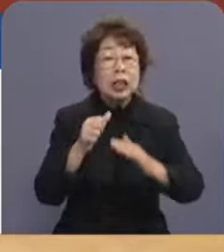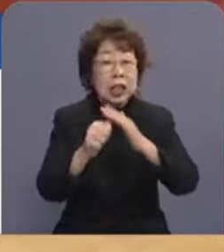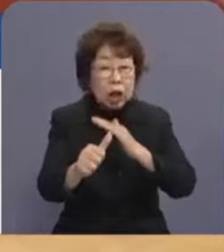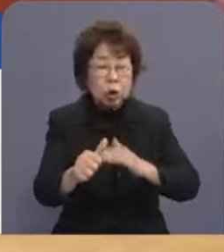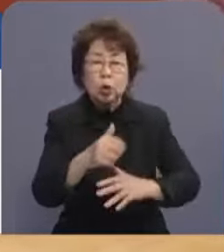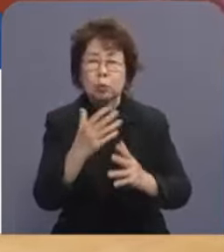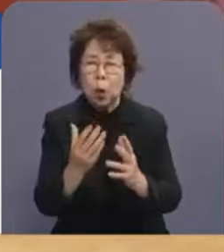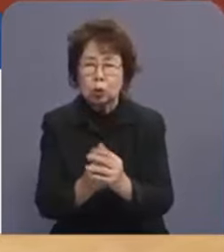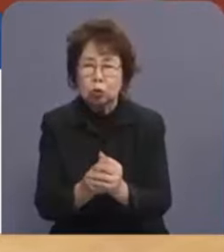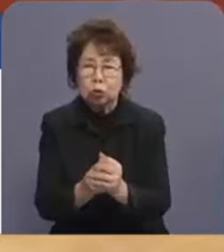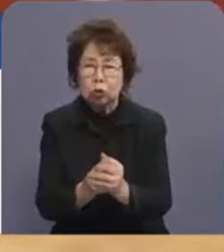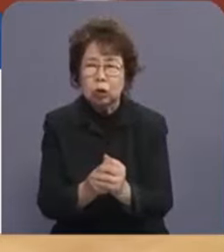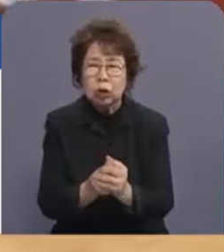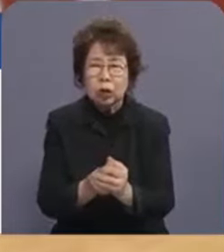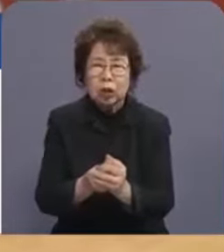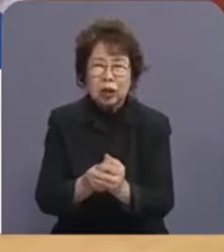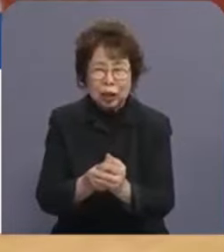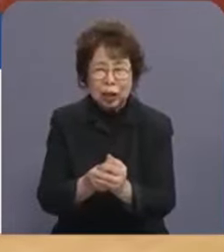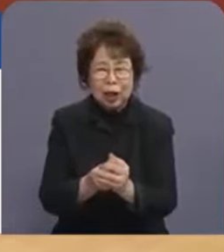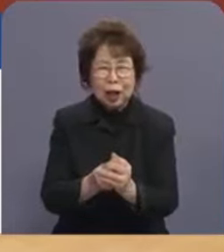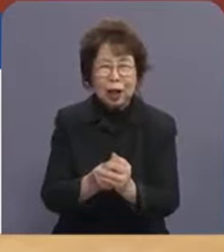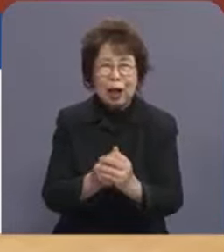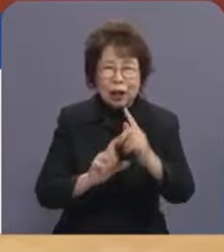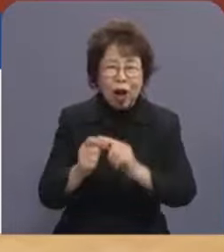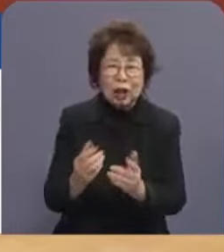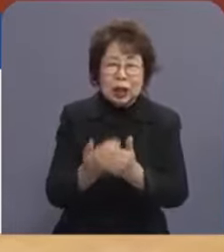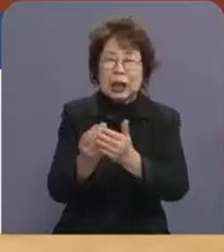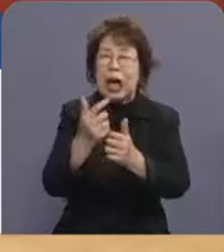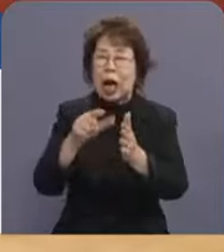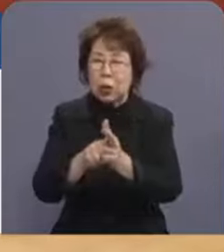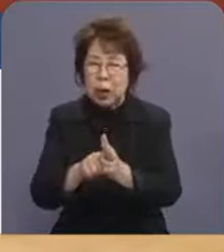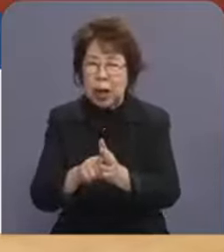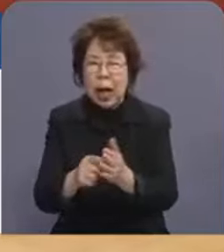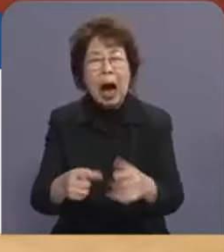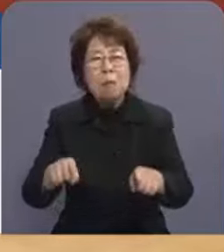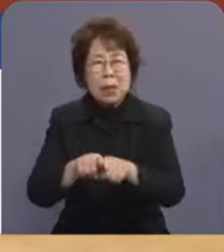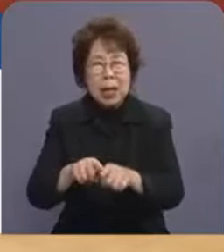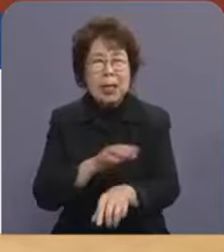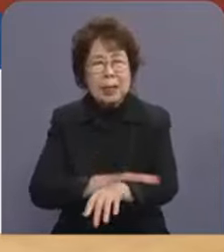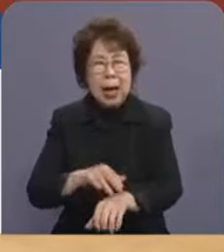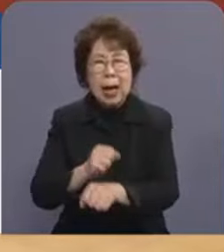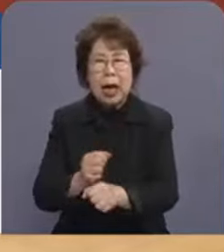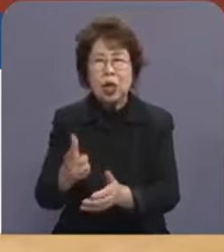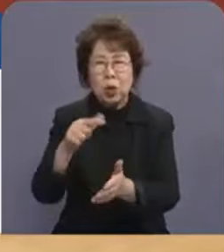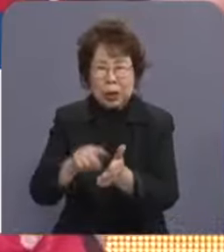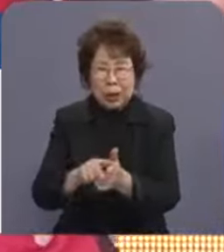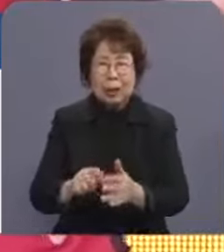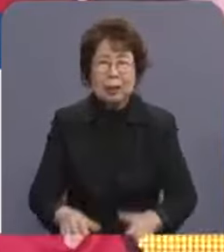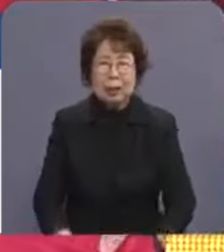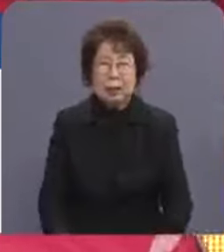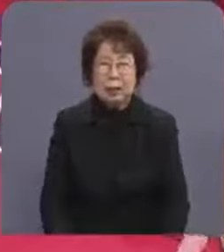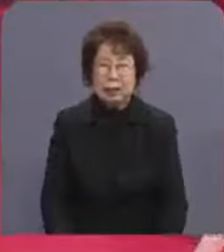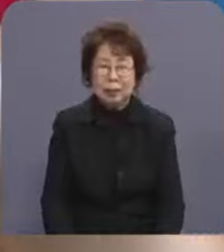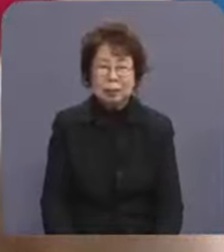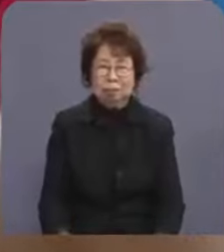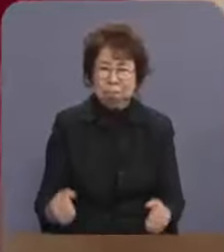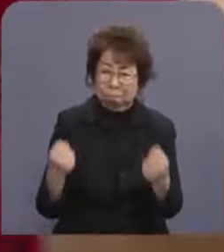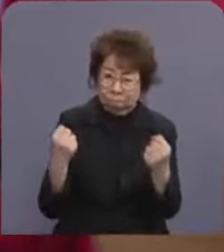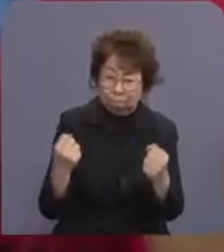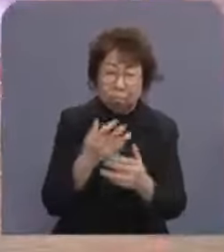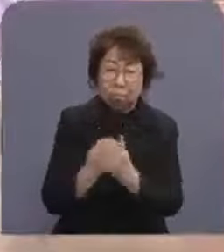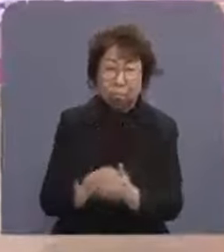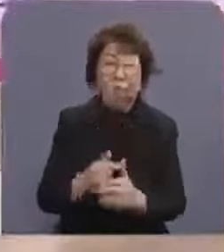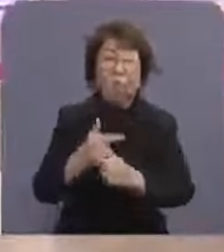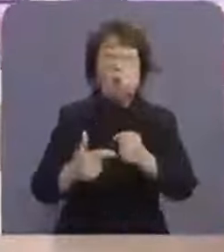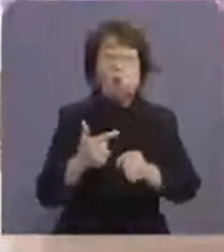그리고 어린 선수들이 조금 더 성장을 해서 같이 이제 벤치 멤버로 잘 활용할 수 있도록. 끈끈한 팀워크로 창단